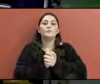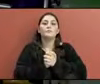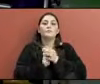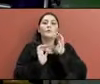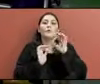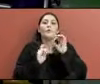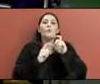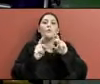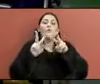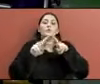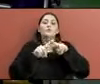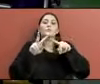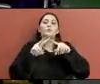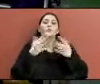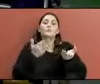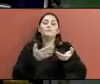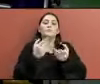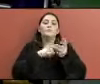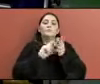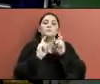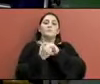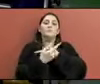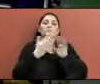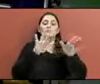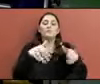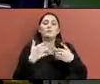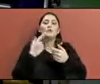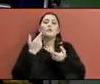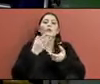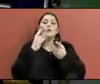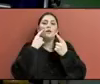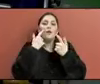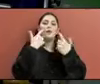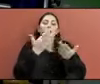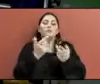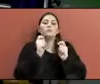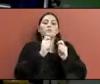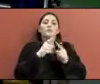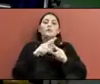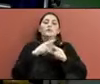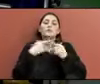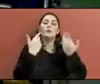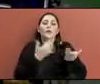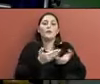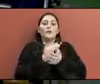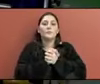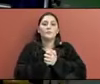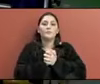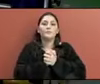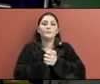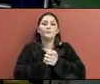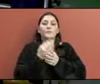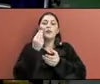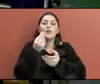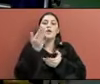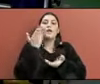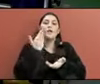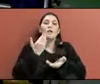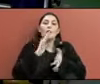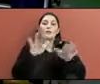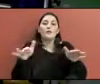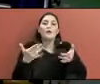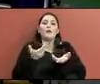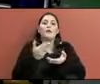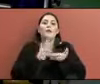Osman Erişman, Hasan abim hayırlı olsun inşallah demiş. Teşekkür ediyorum. Yavuz Çimenderoğlu, iyi yayınlar Hasan Başkanım, saygılar